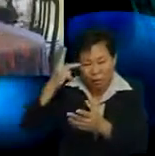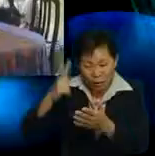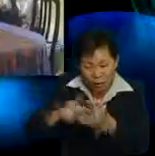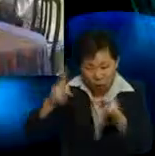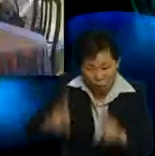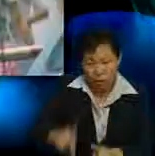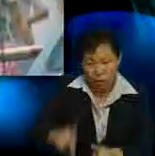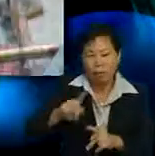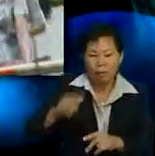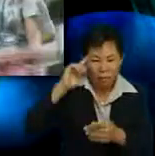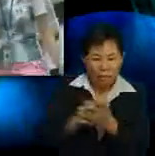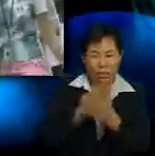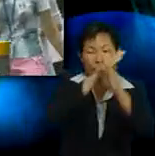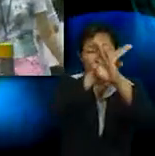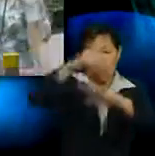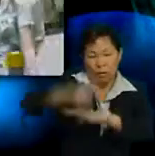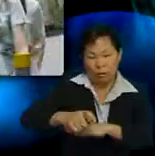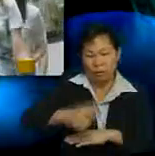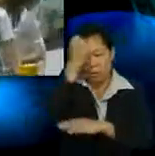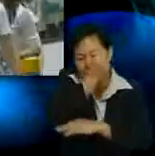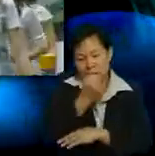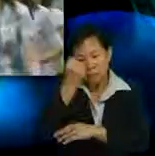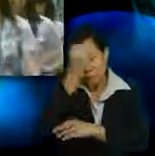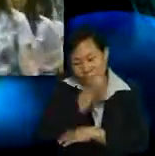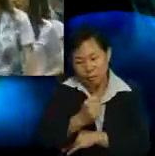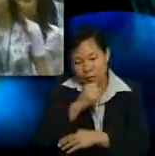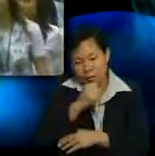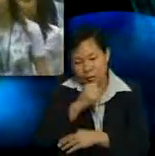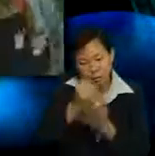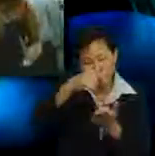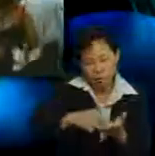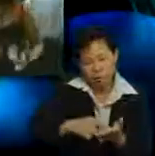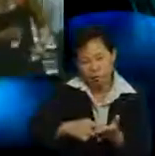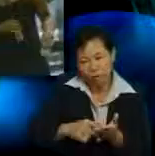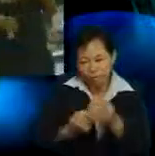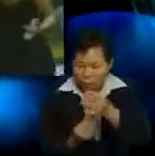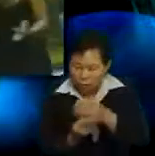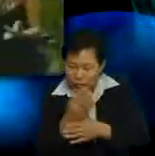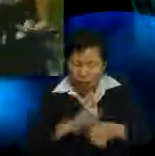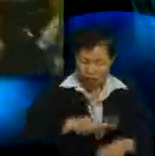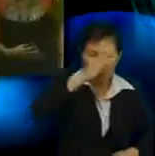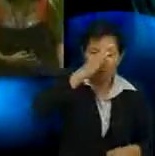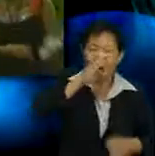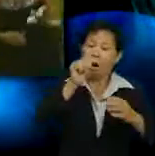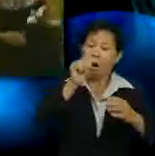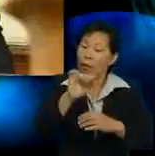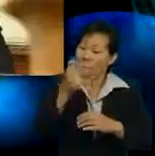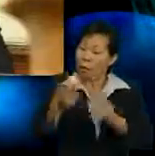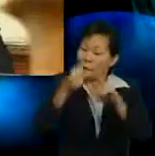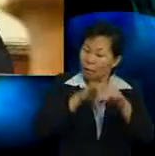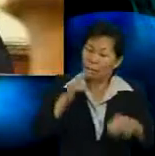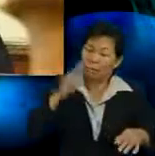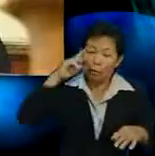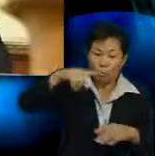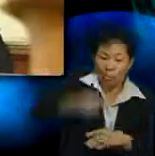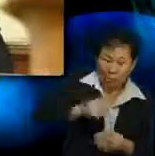yang membendung, yang perlu membendung sikap ketidakjujuran ini supaya menyuntik semangat amanah kepada remaja ini, perlulah